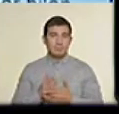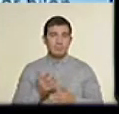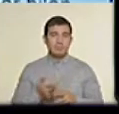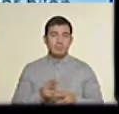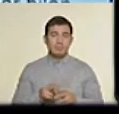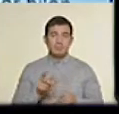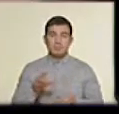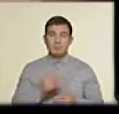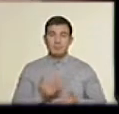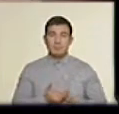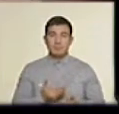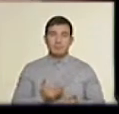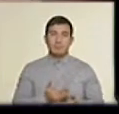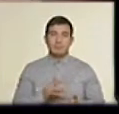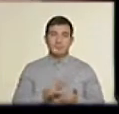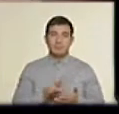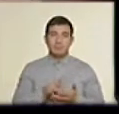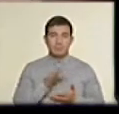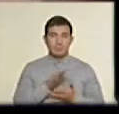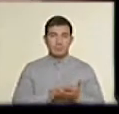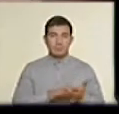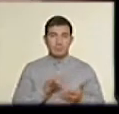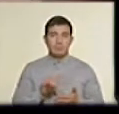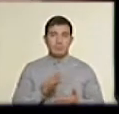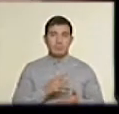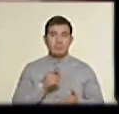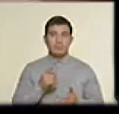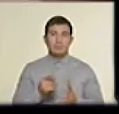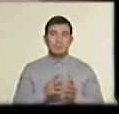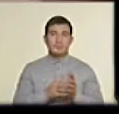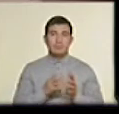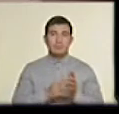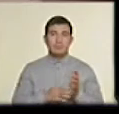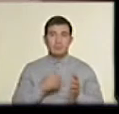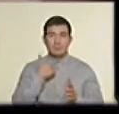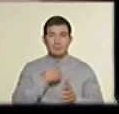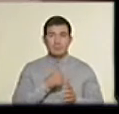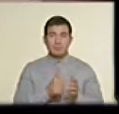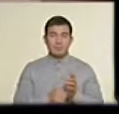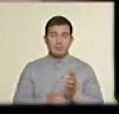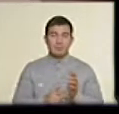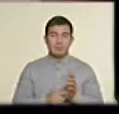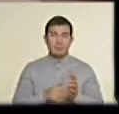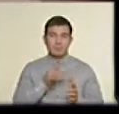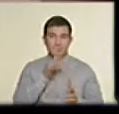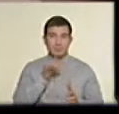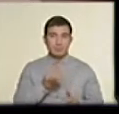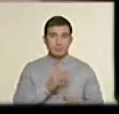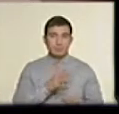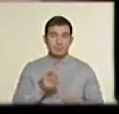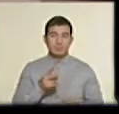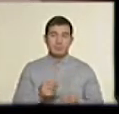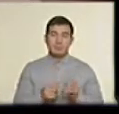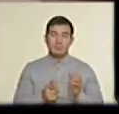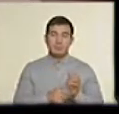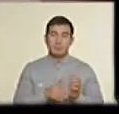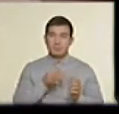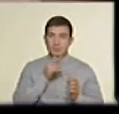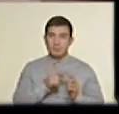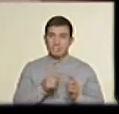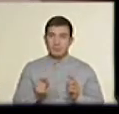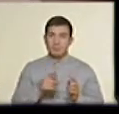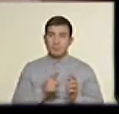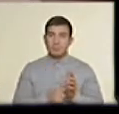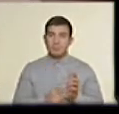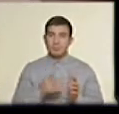fuqarolarimizning o'rtacha umr davriligi 1990-yilda 67 yoshni tashkil qilgan bo'lsa, 2017-yilga kelib